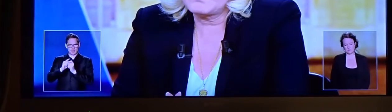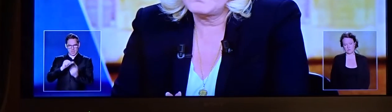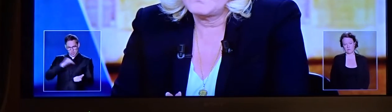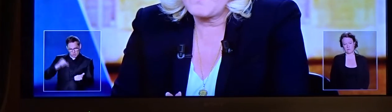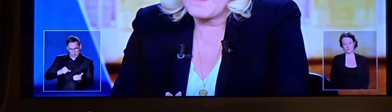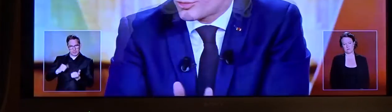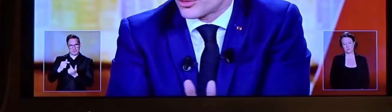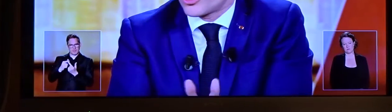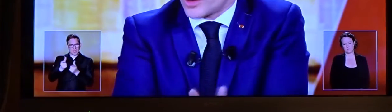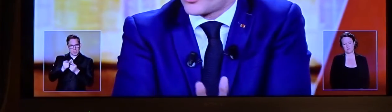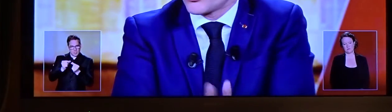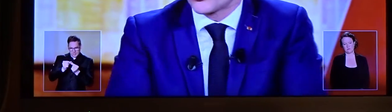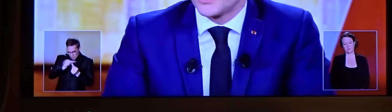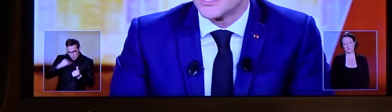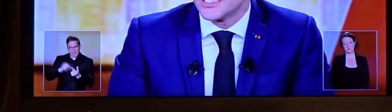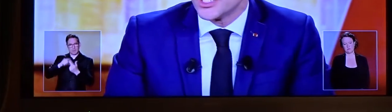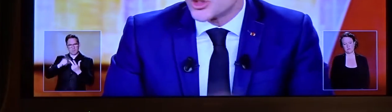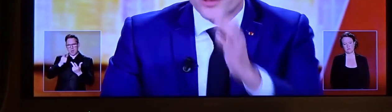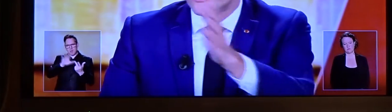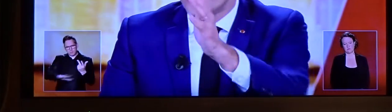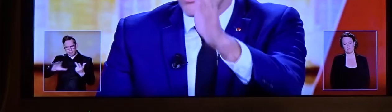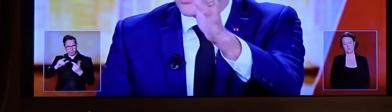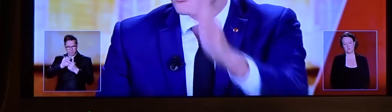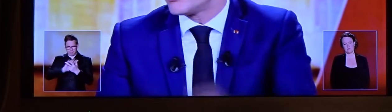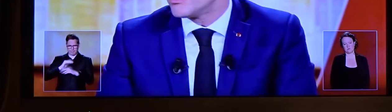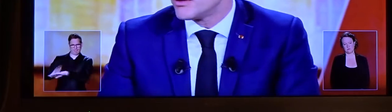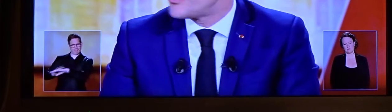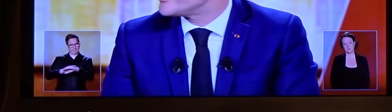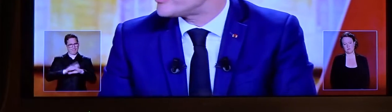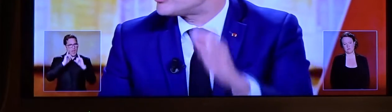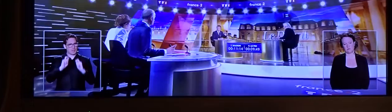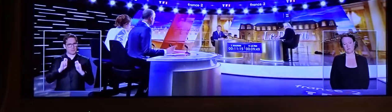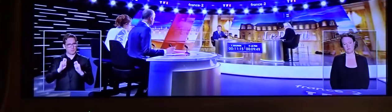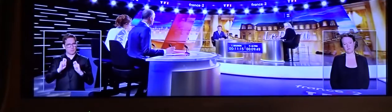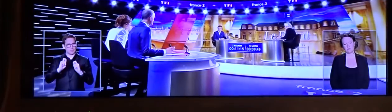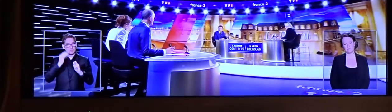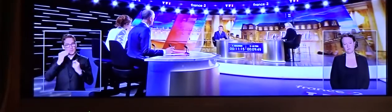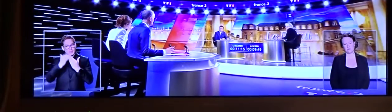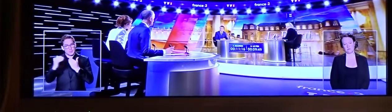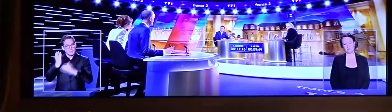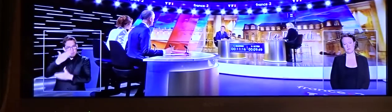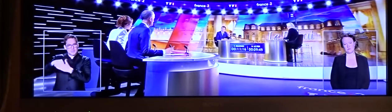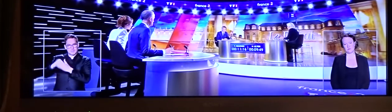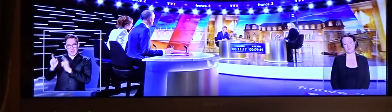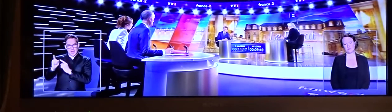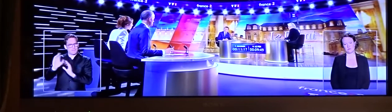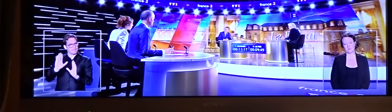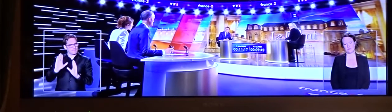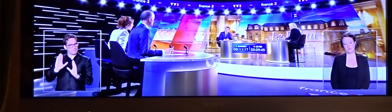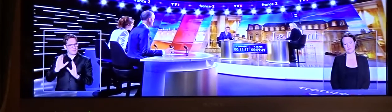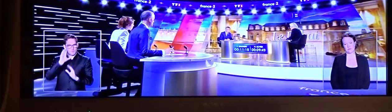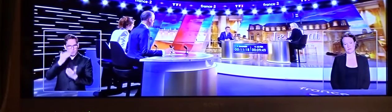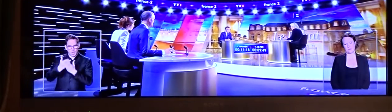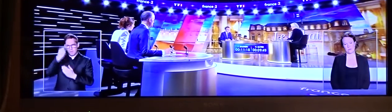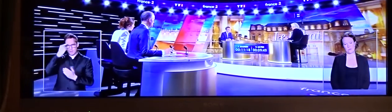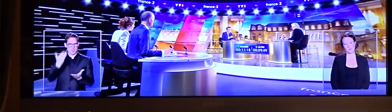pour qu'ils puissent avec nous prendre conscience que la Russie, aujourd'hui, choisit une voie qui est funeste pour l'Ukraine au premier chef, mais pour elle-même et l'équilibre